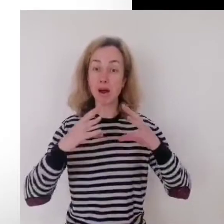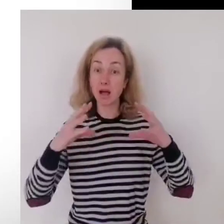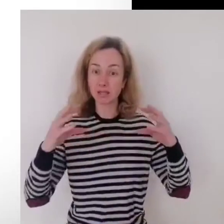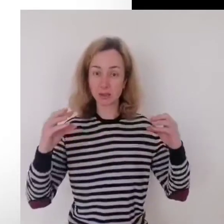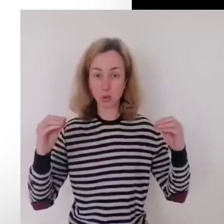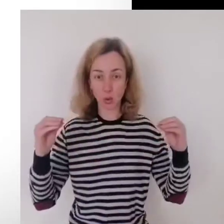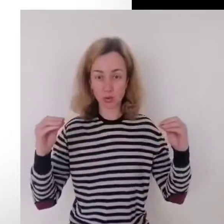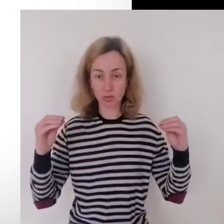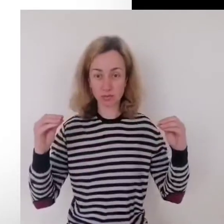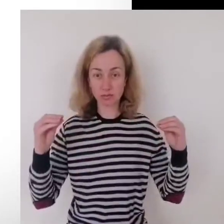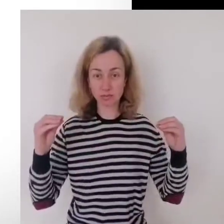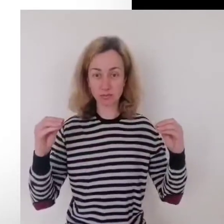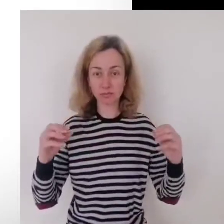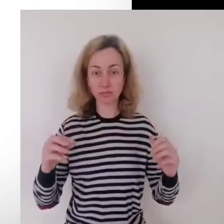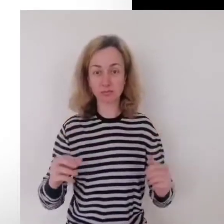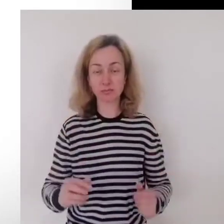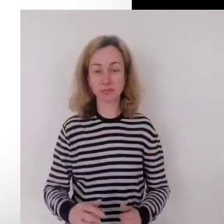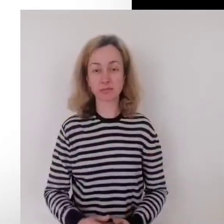батон,